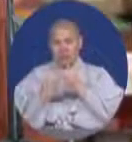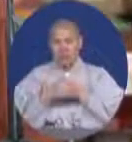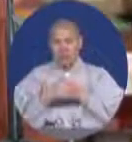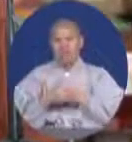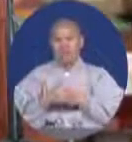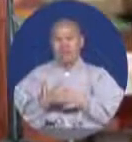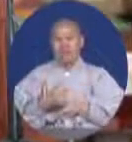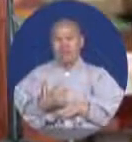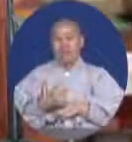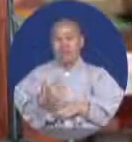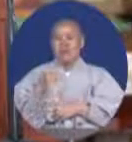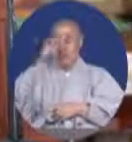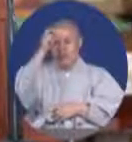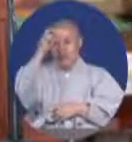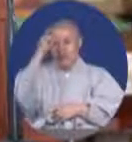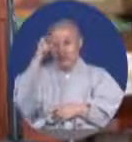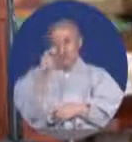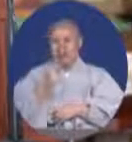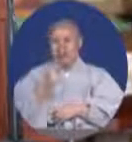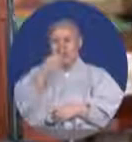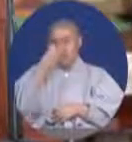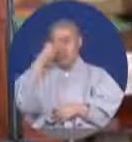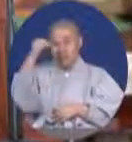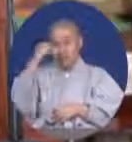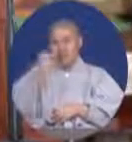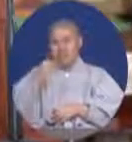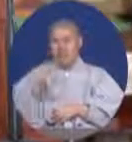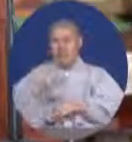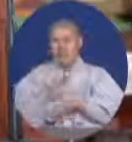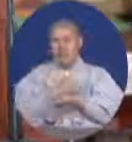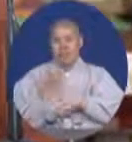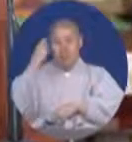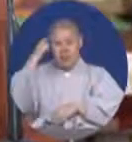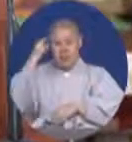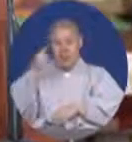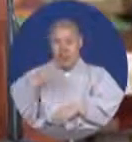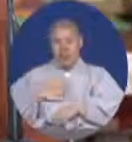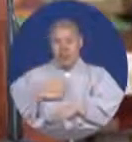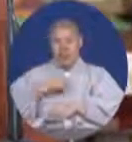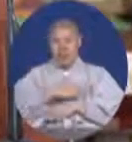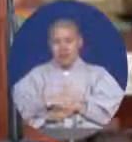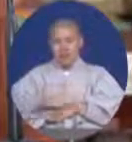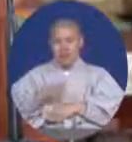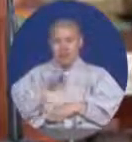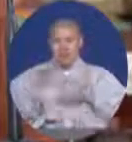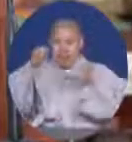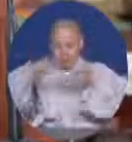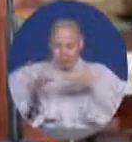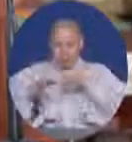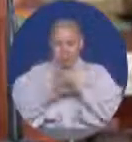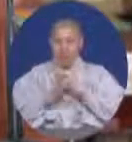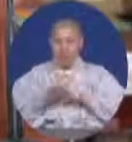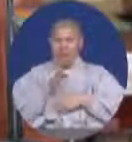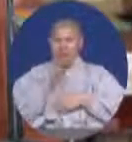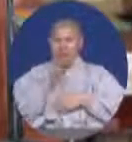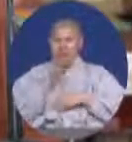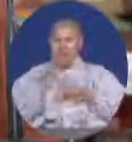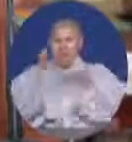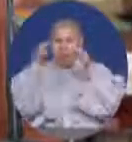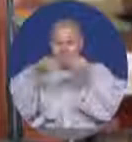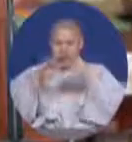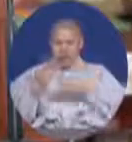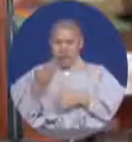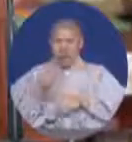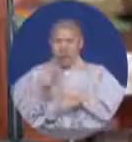이걸 망상이라고 그러는 거예요. 이 몸을 바로 보면 그냥 바로 보이는데 이걸 이제 망상을